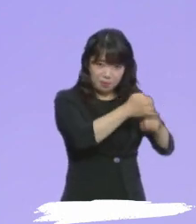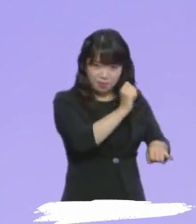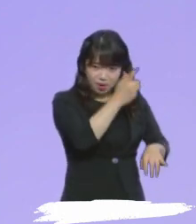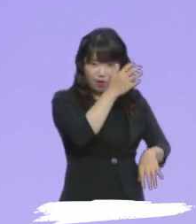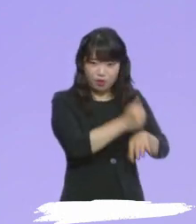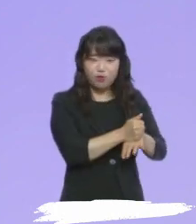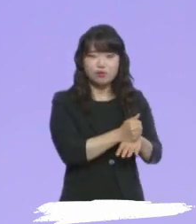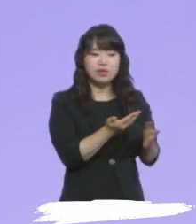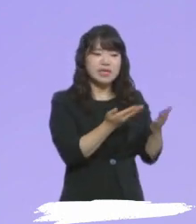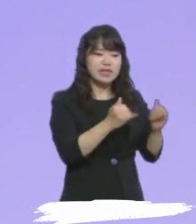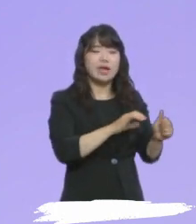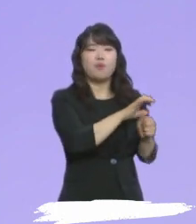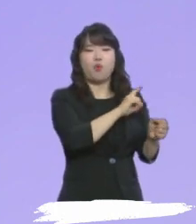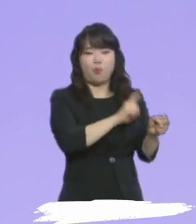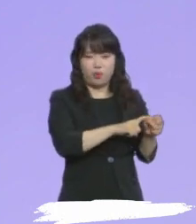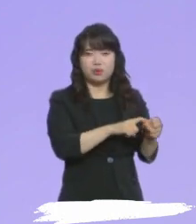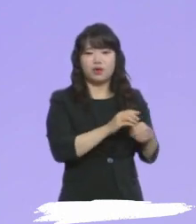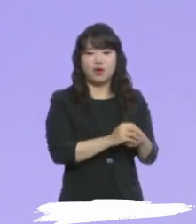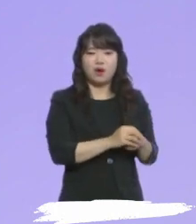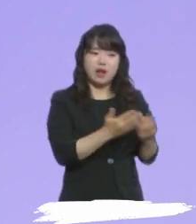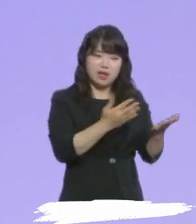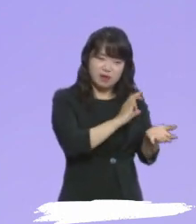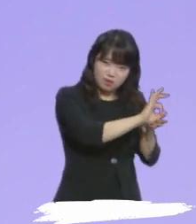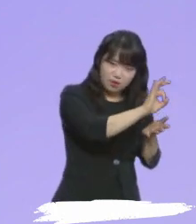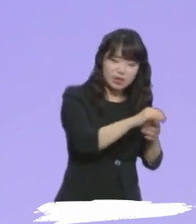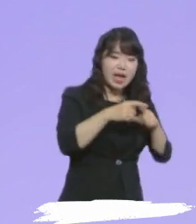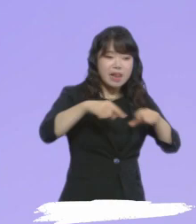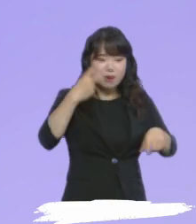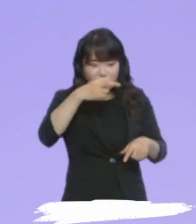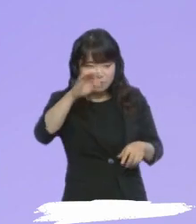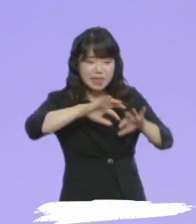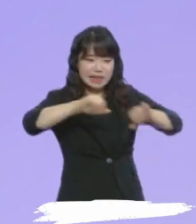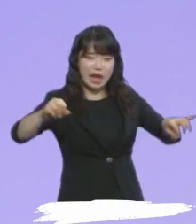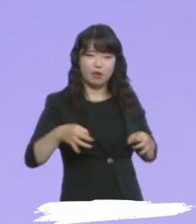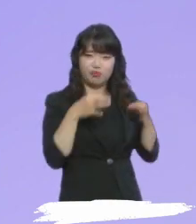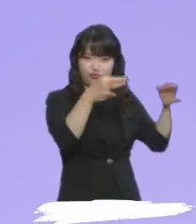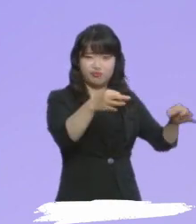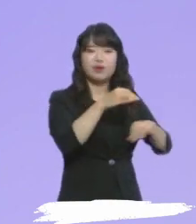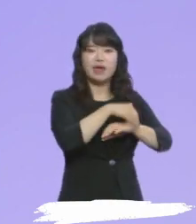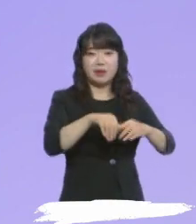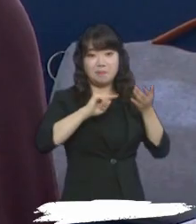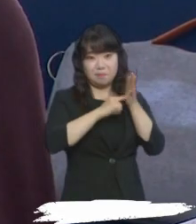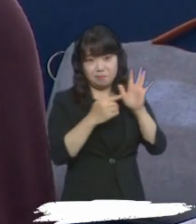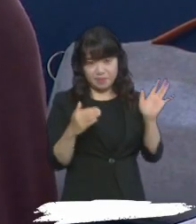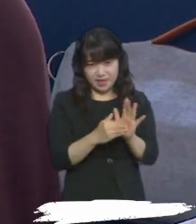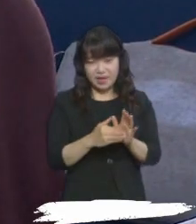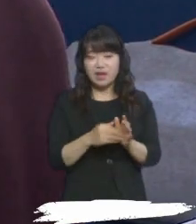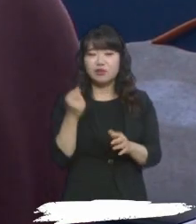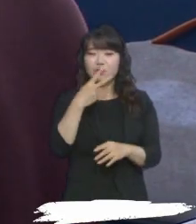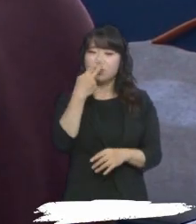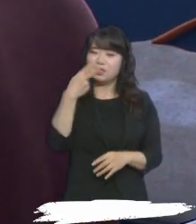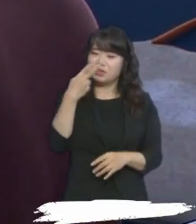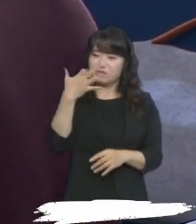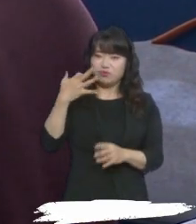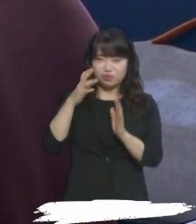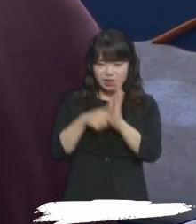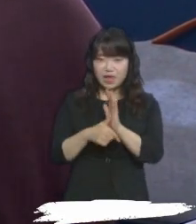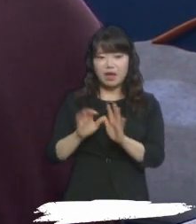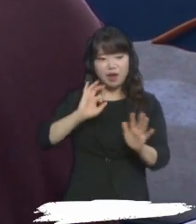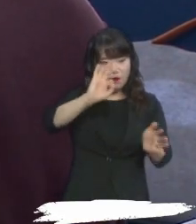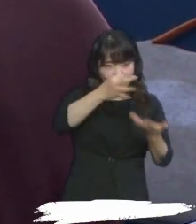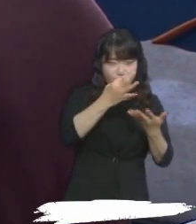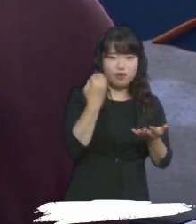용역 노동자를 보호하기 위해 노무비와 일반 관리비로 구분해서 지급하기로 했습니다. 또한 2019년 인건비를